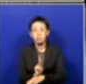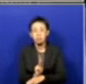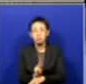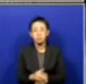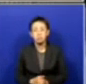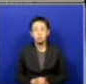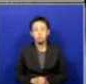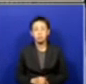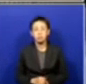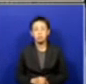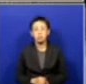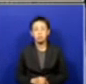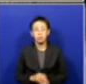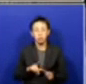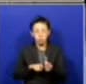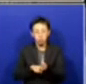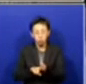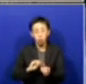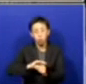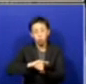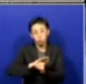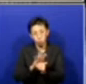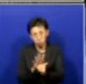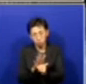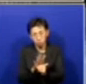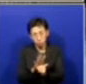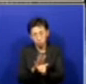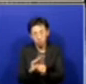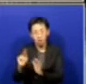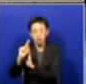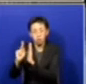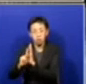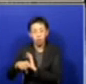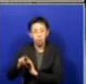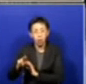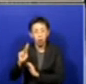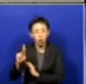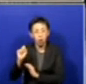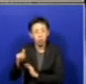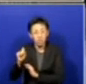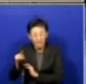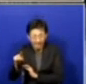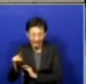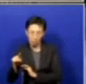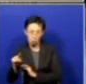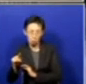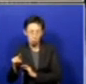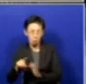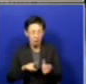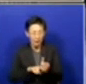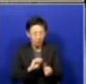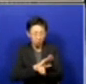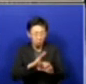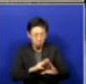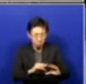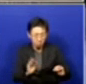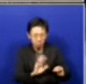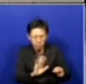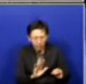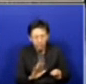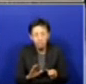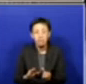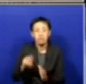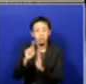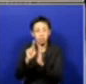คโควิด-19 หรือว่าพ.ร.ก.ฉุกเฉินมันปราบโควิดไม่ได้นะคะแต่มันจะทำให้คนฆ่าตัวตายเป็นร